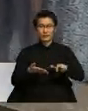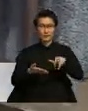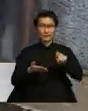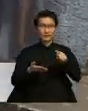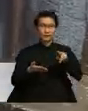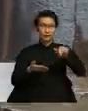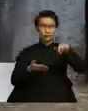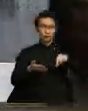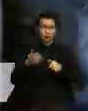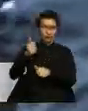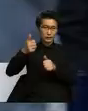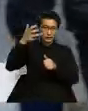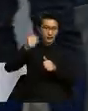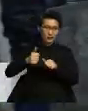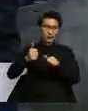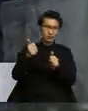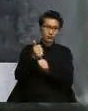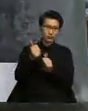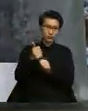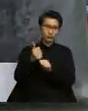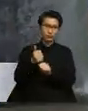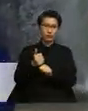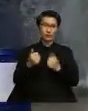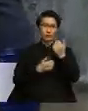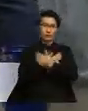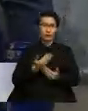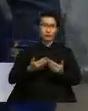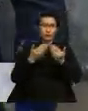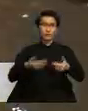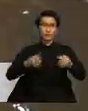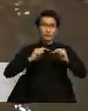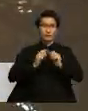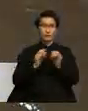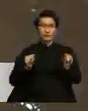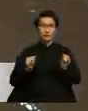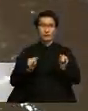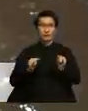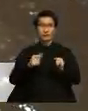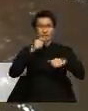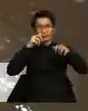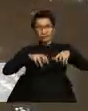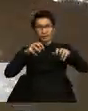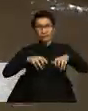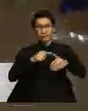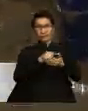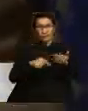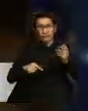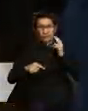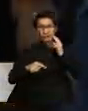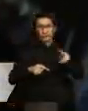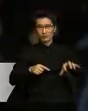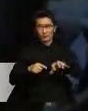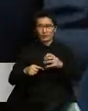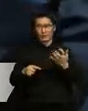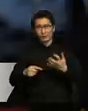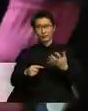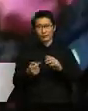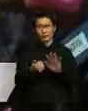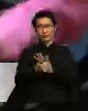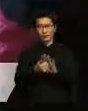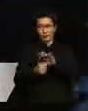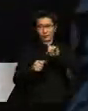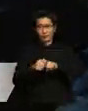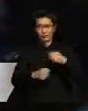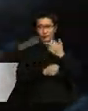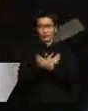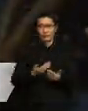장현국 경기도의회 의장과 문경희 부의장 등 봉사활동 참가자들은 기록적인 폭우로 큰 피해를 입은 도민들의 아픔을 달래기 위해